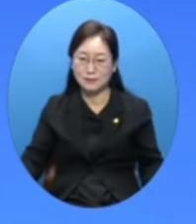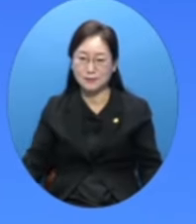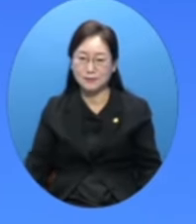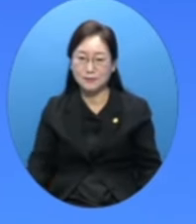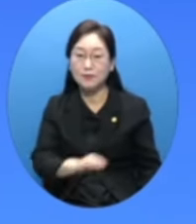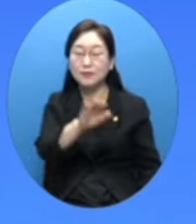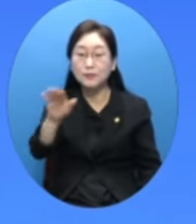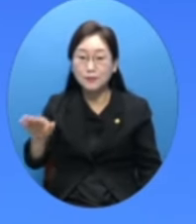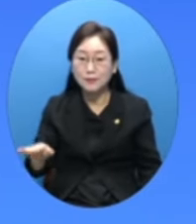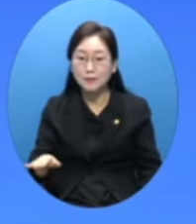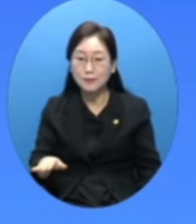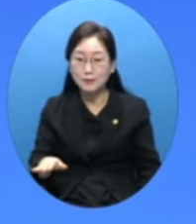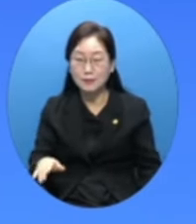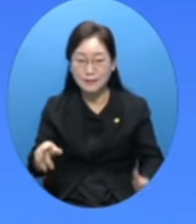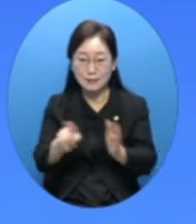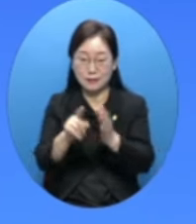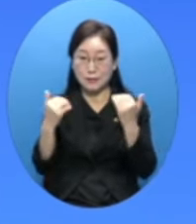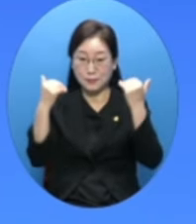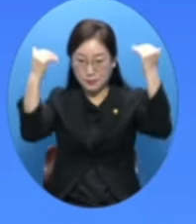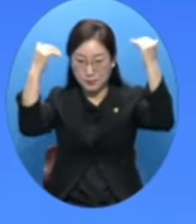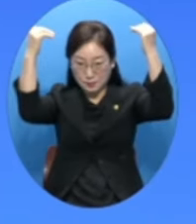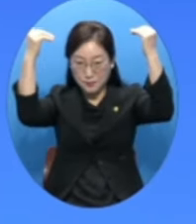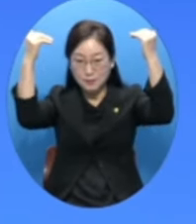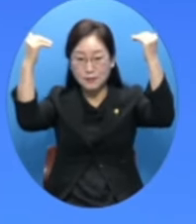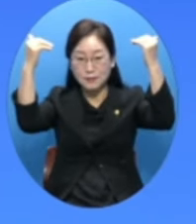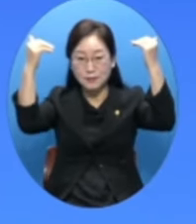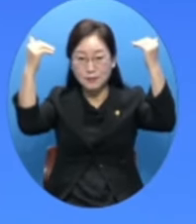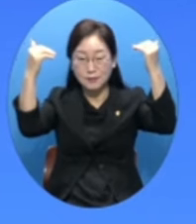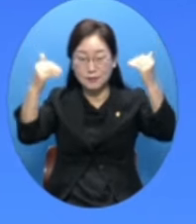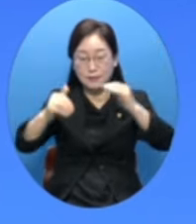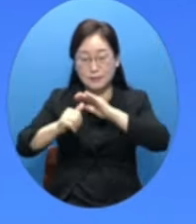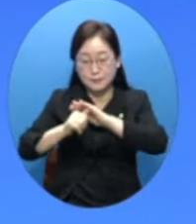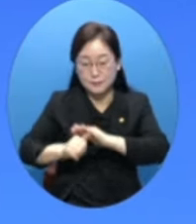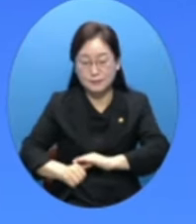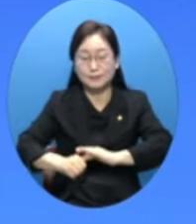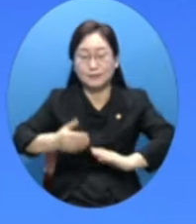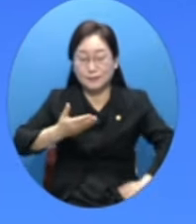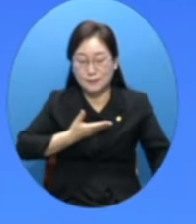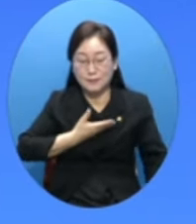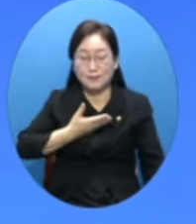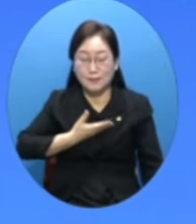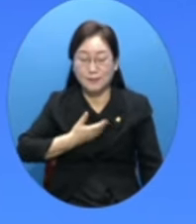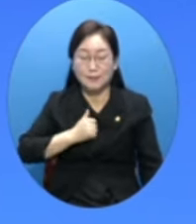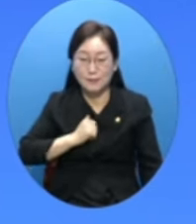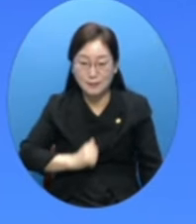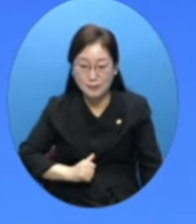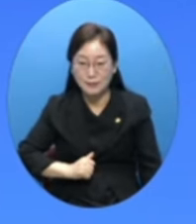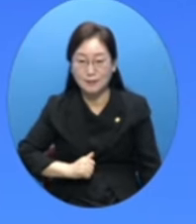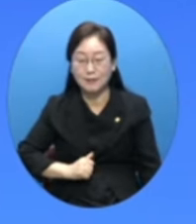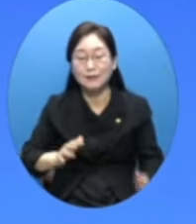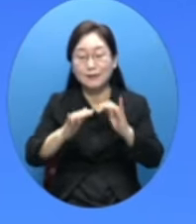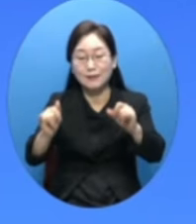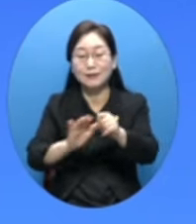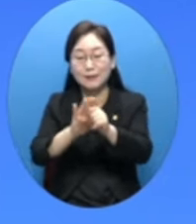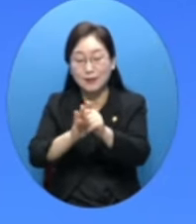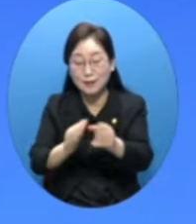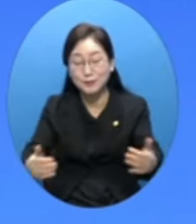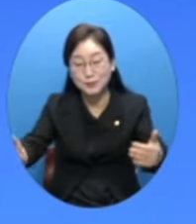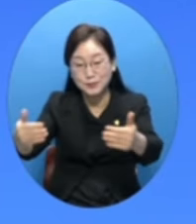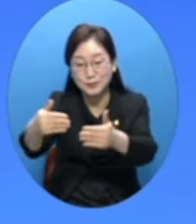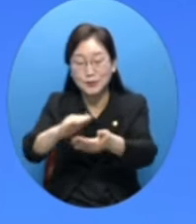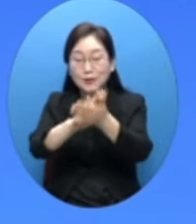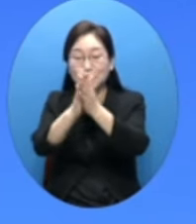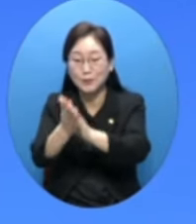우리가 신앙이 성숙하면 성숙할수록 인내를 통하여 사람을 사랑으로 품고 변화시키는